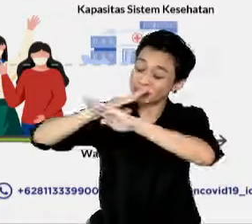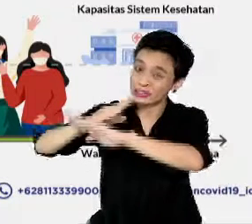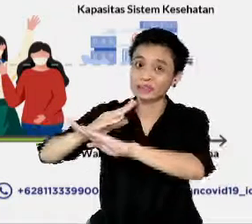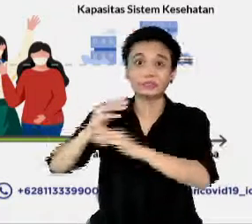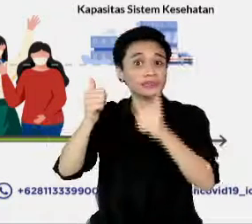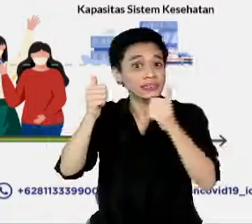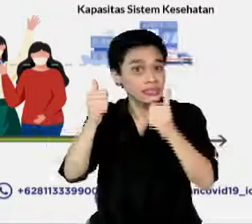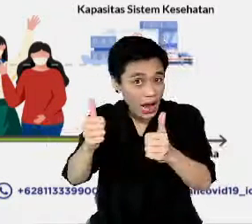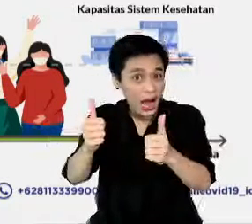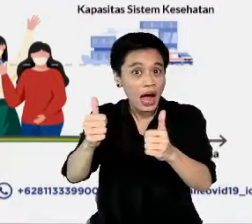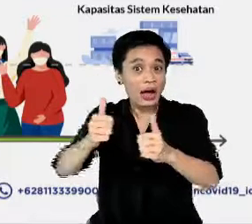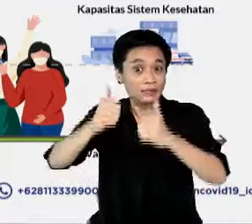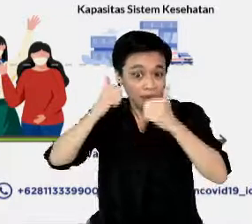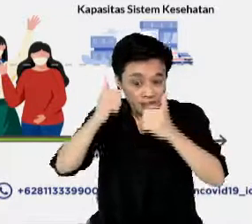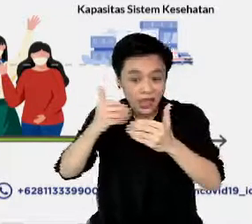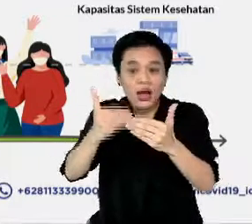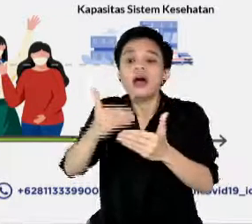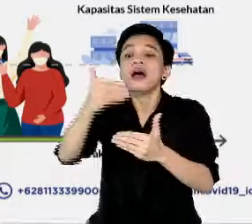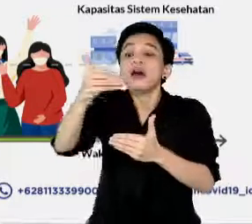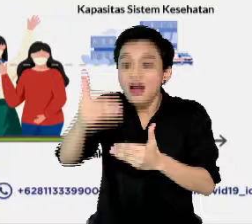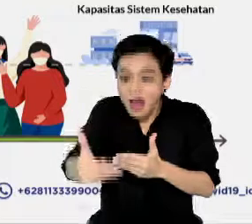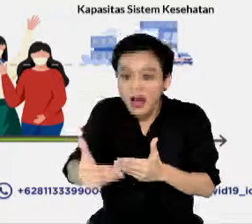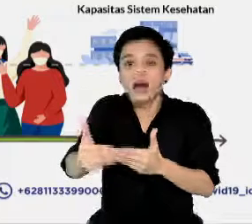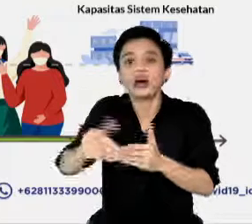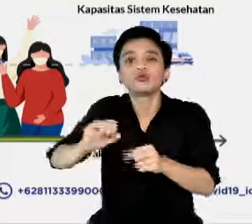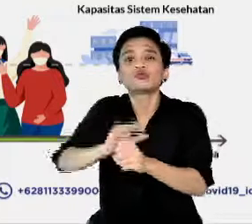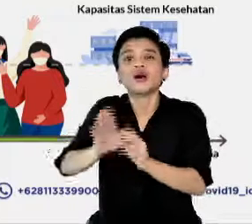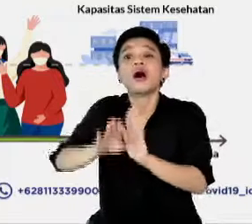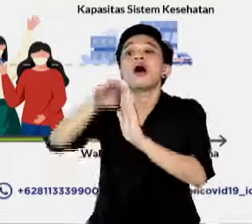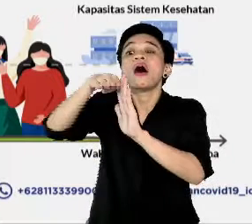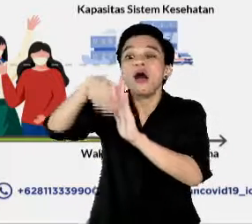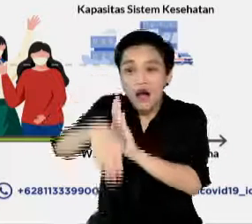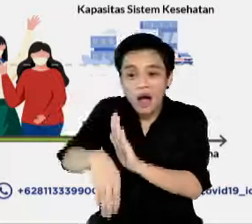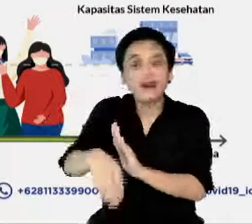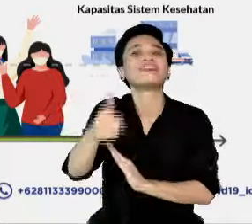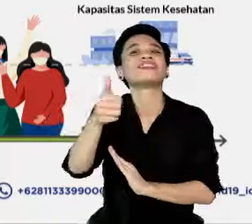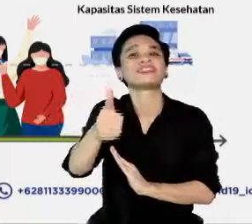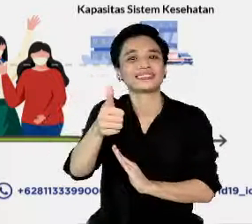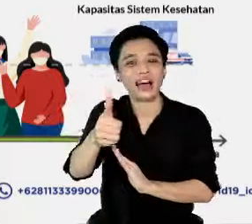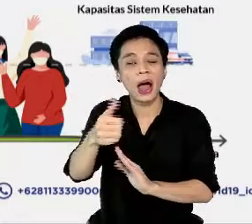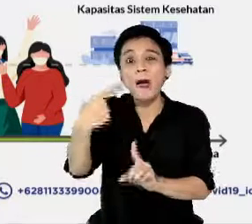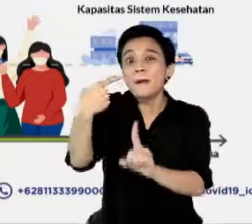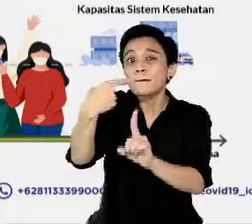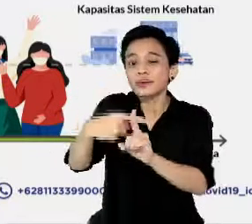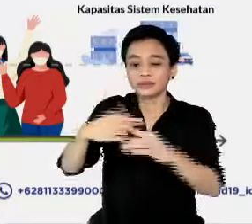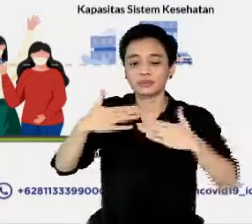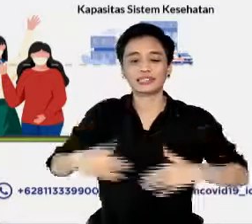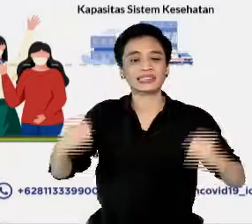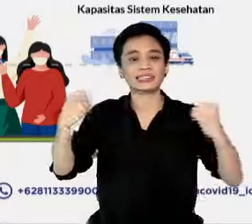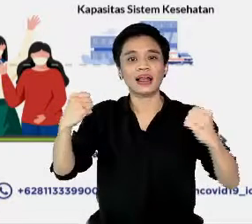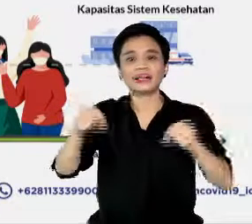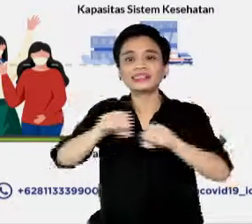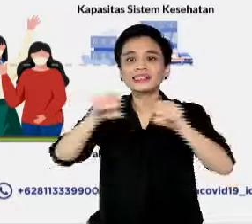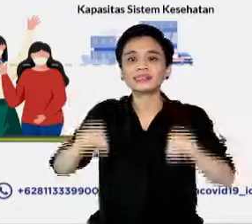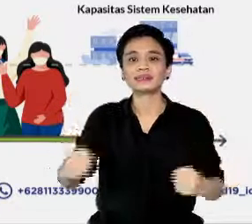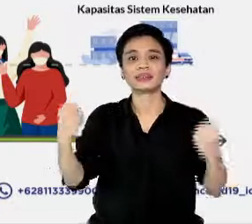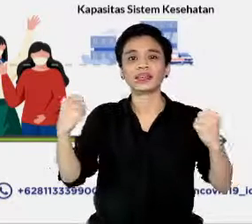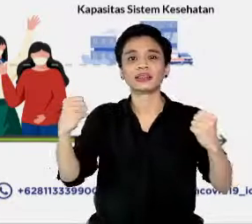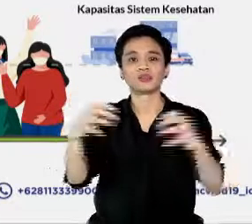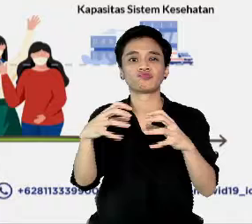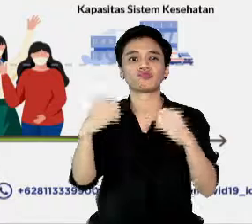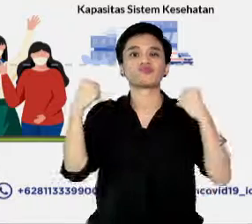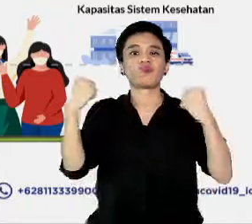19 maka semakin berdampak pada pelandaian kurva kasus dan menguatnya kapasitas sistem kesehatan pada